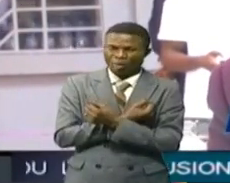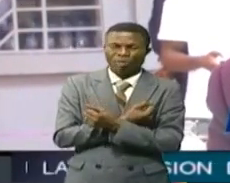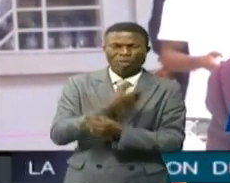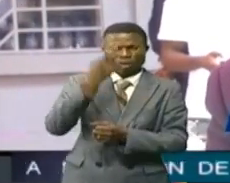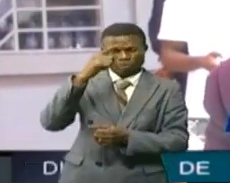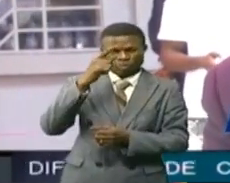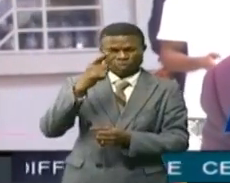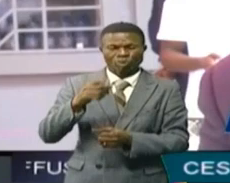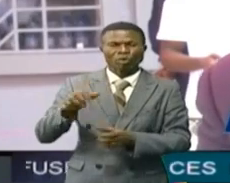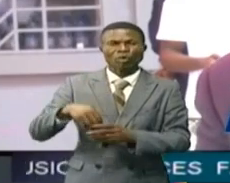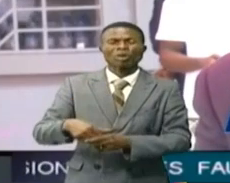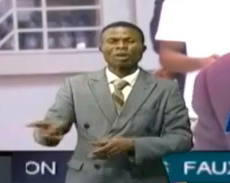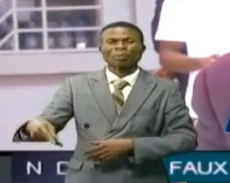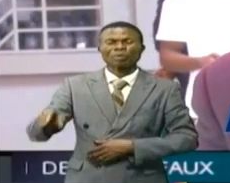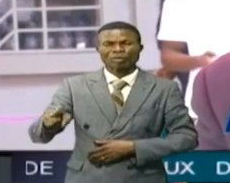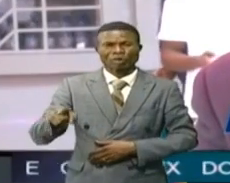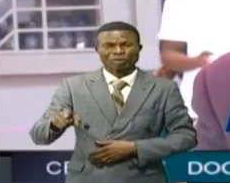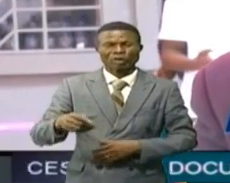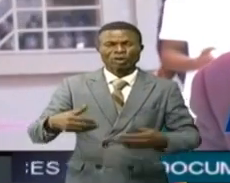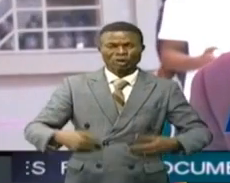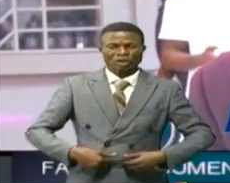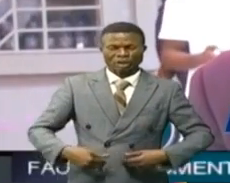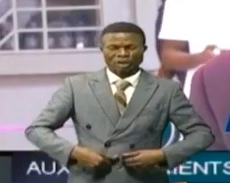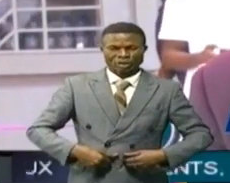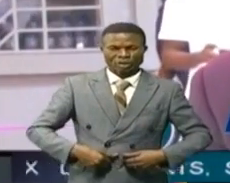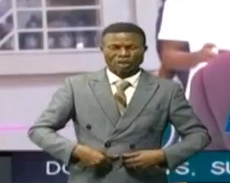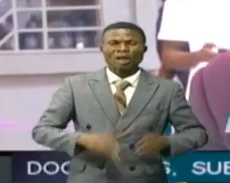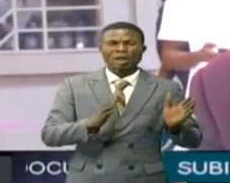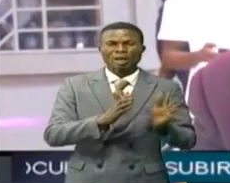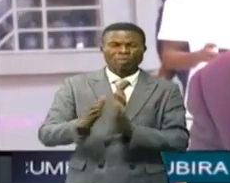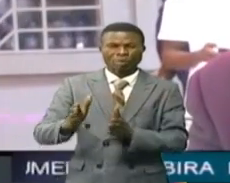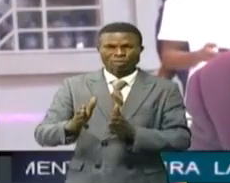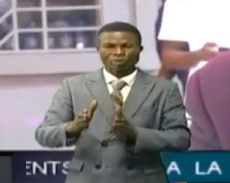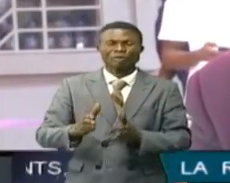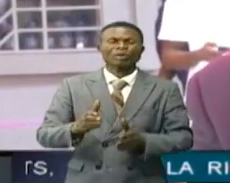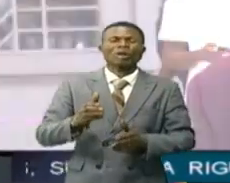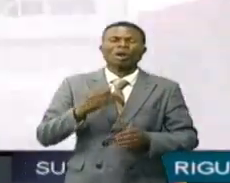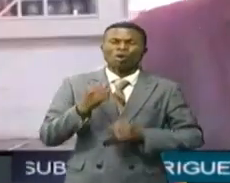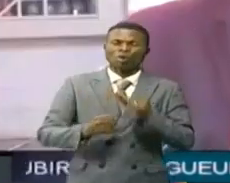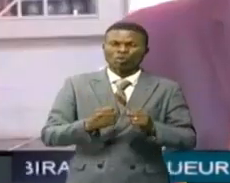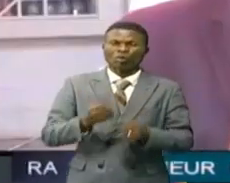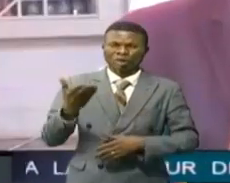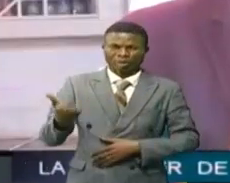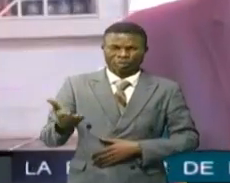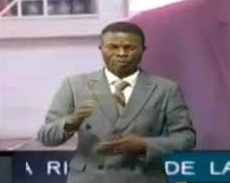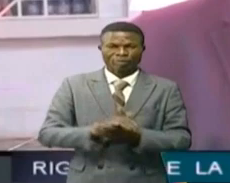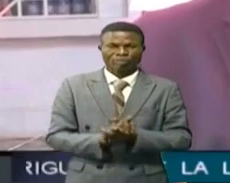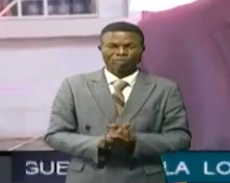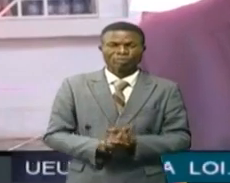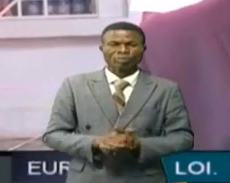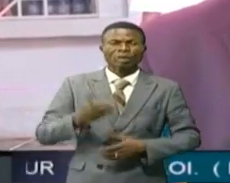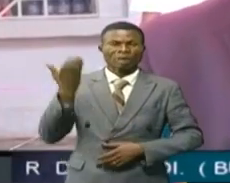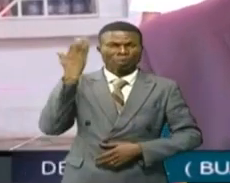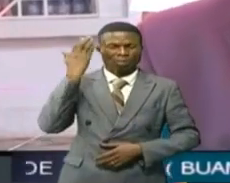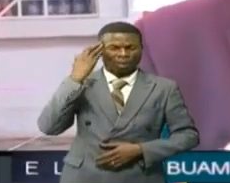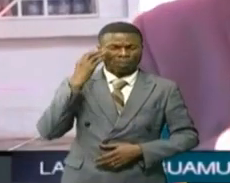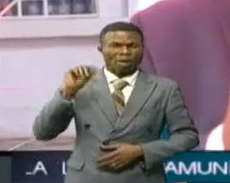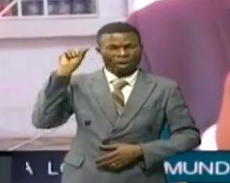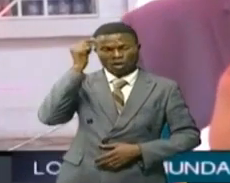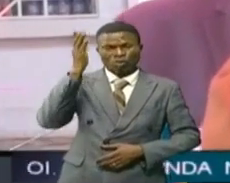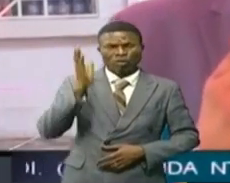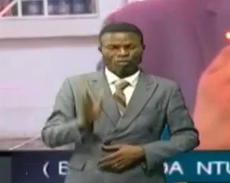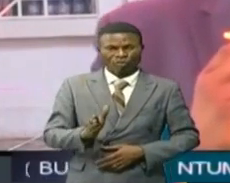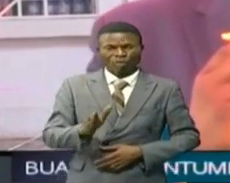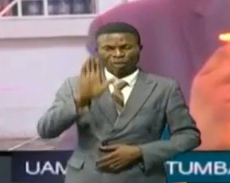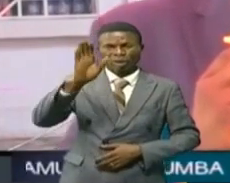gouverneur de cette province, dont la jeunesse dit tout simplement le père fraternel de cette province. Messieurs les gouverneurs, Son Excellence, nous